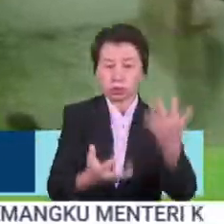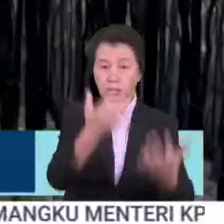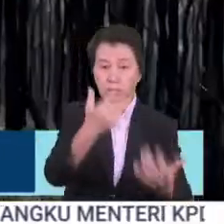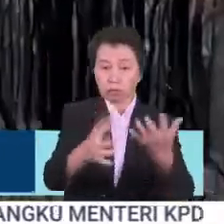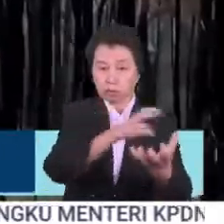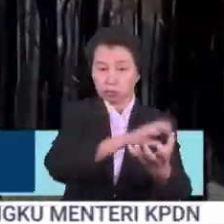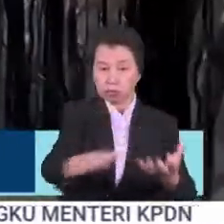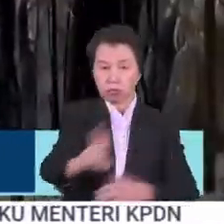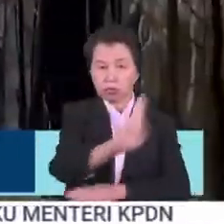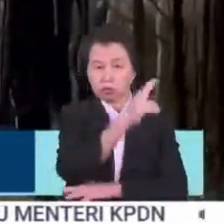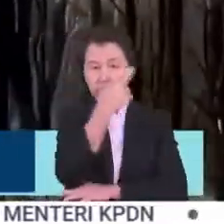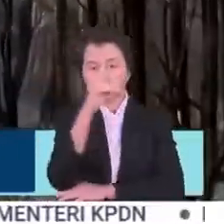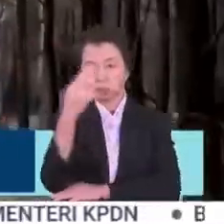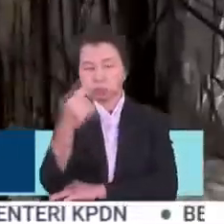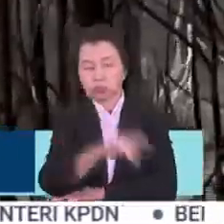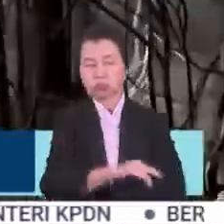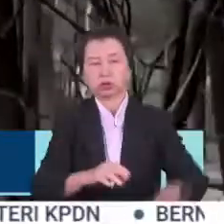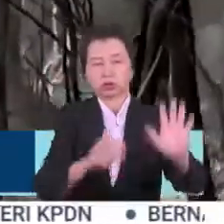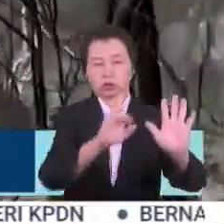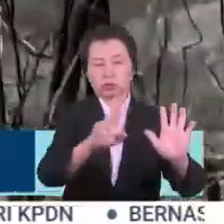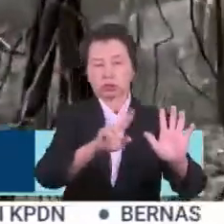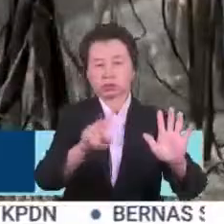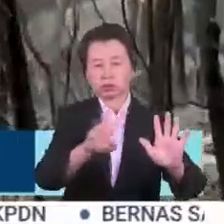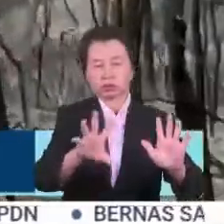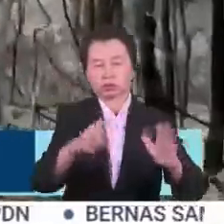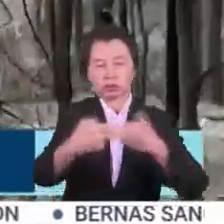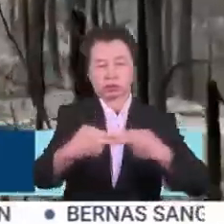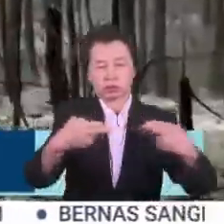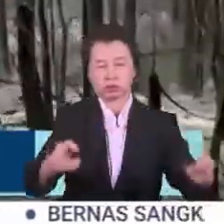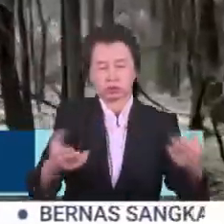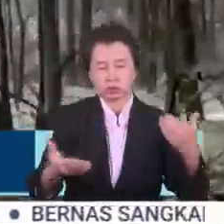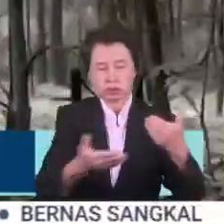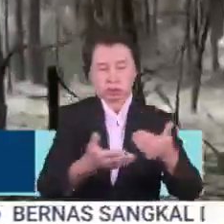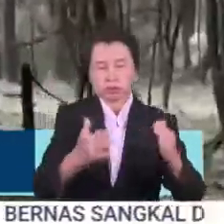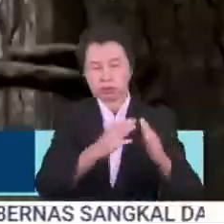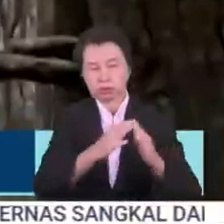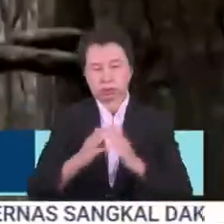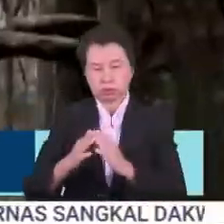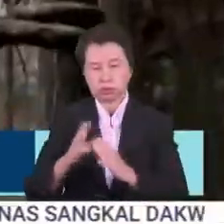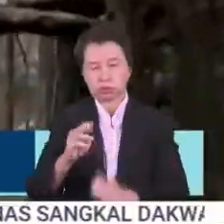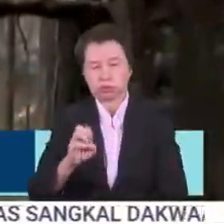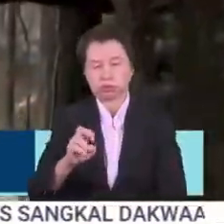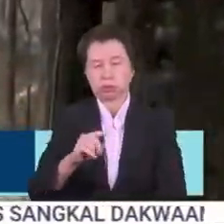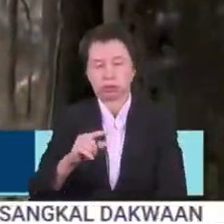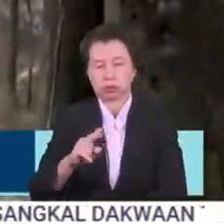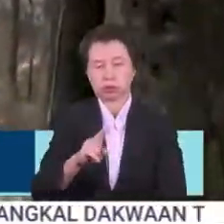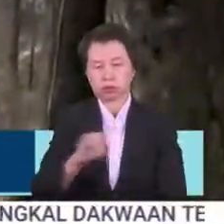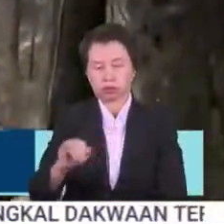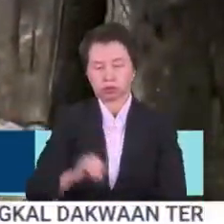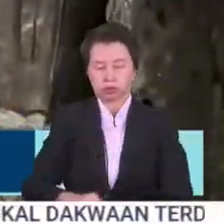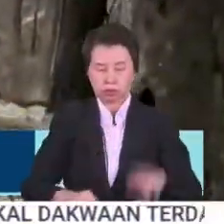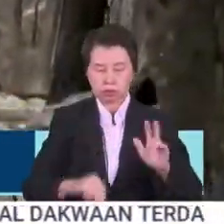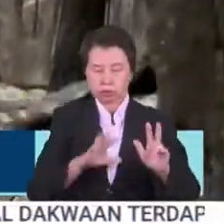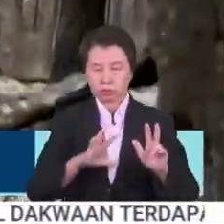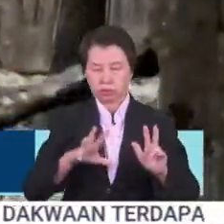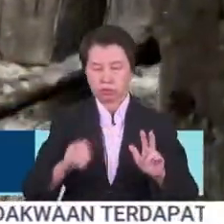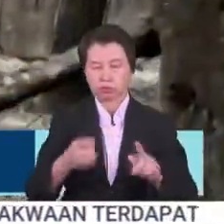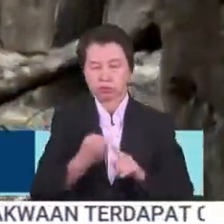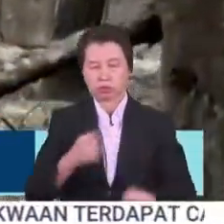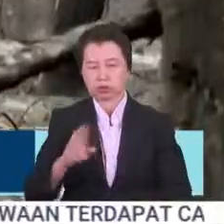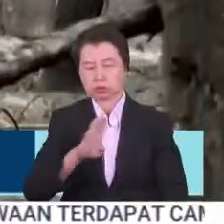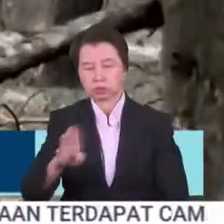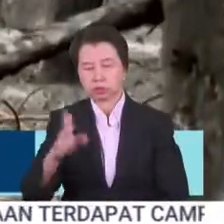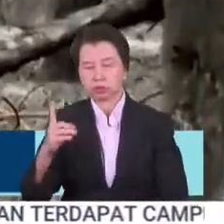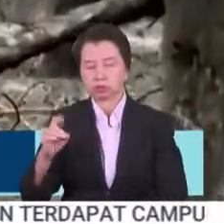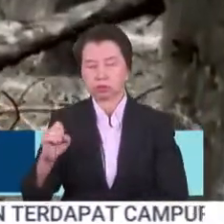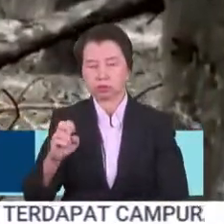memusnahkan hutan seluas 5,200 hektar berhampiran bandar Bermagui, kira-kira 300 km dari barat daya